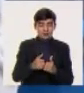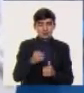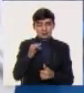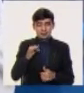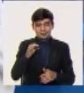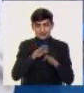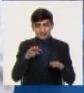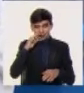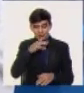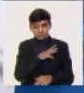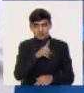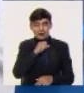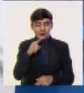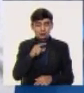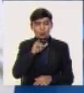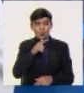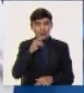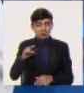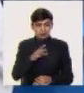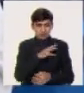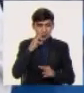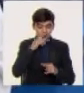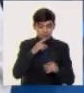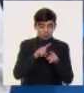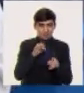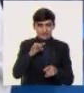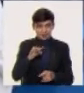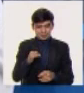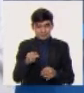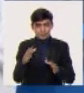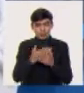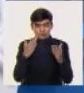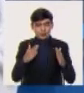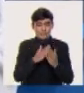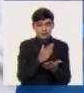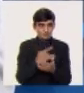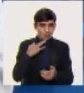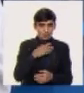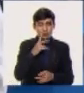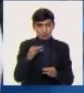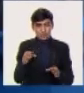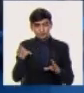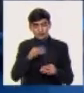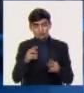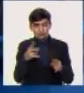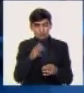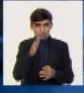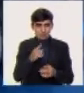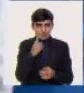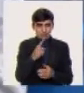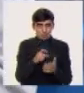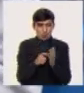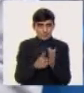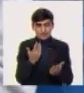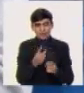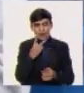отравились надышавшись угарным газом каждая семья в нашем селе имеет большие дома вот только приходится в 7 ютиться в одной или